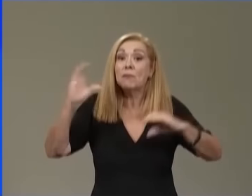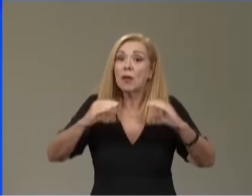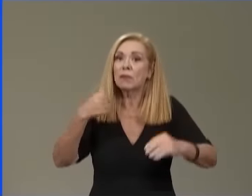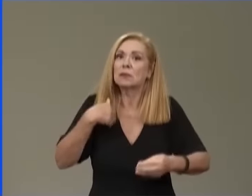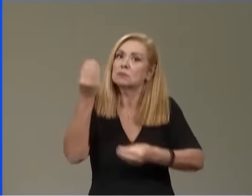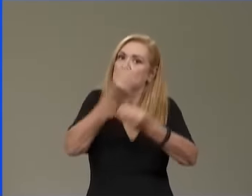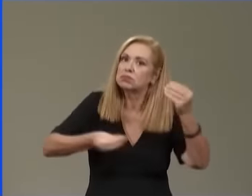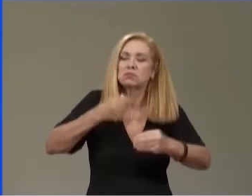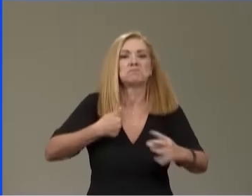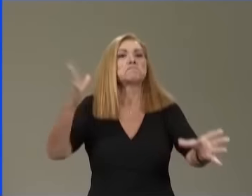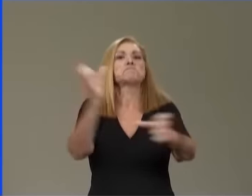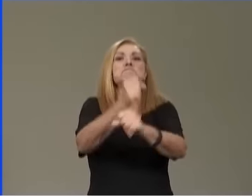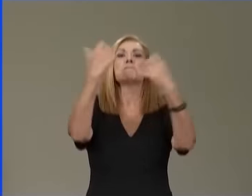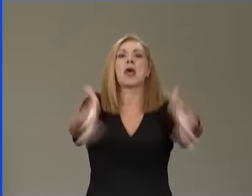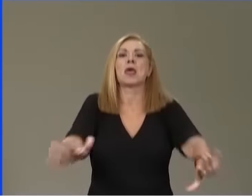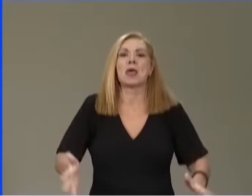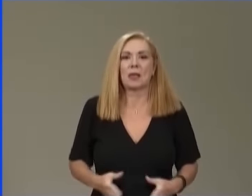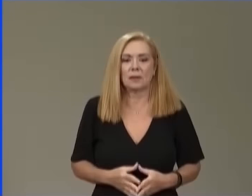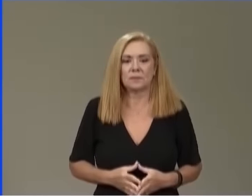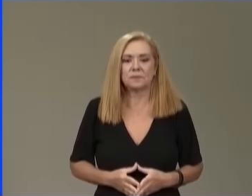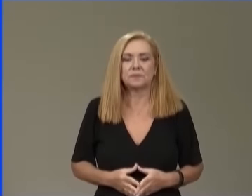πετύχαμε.